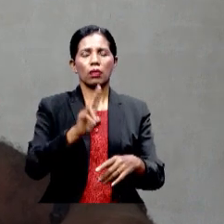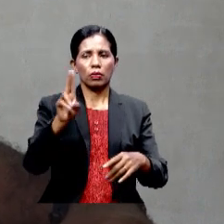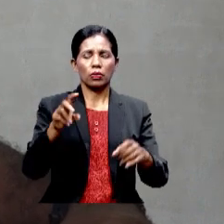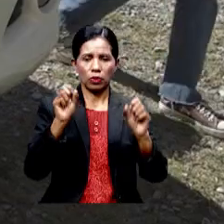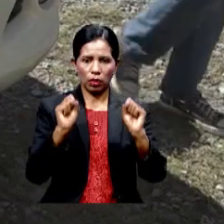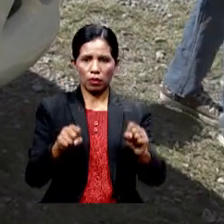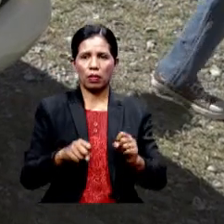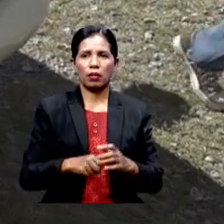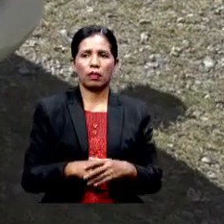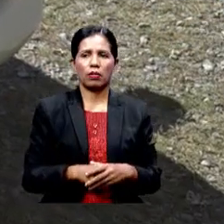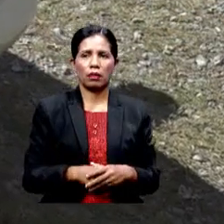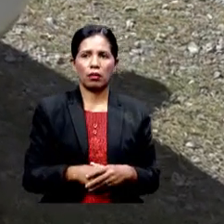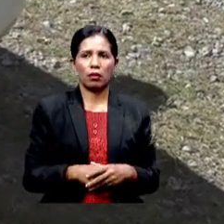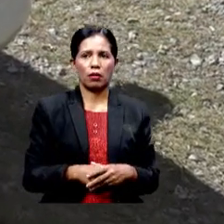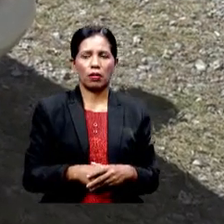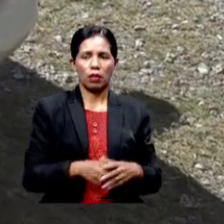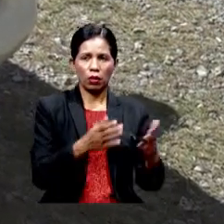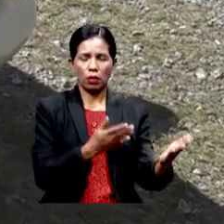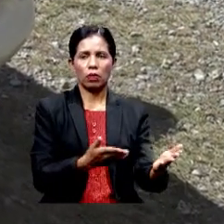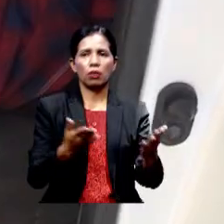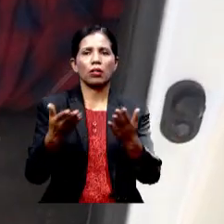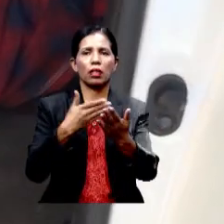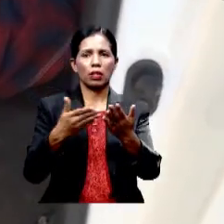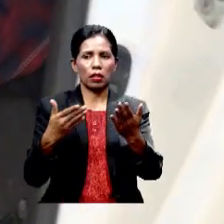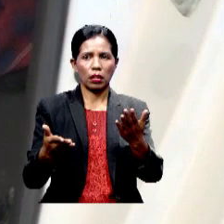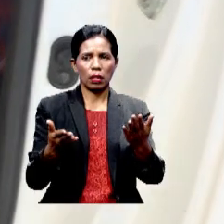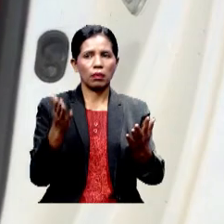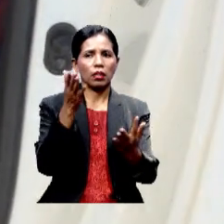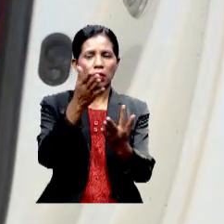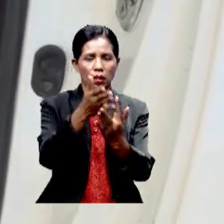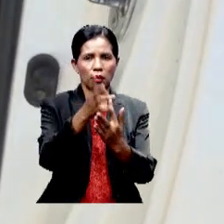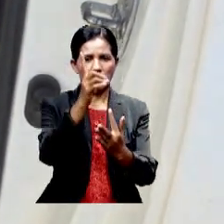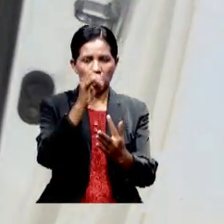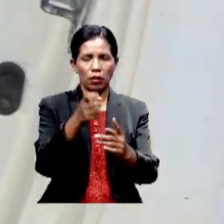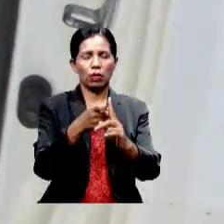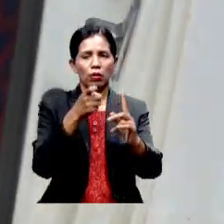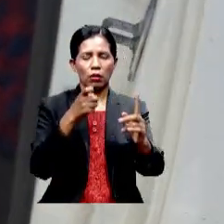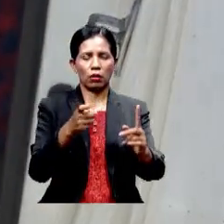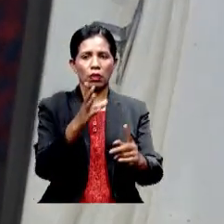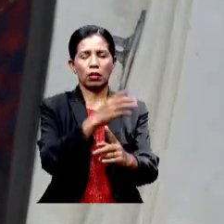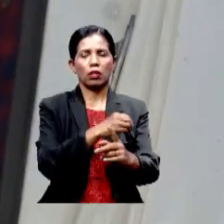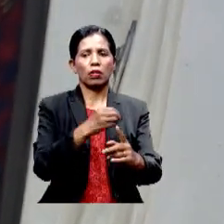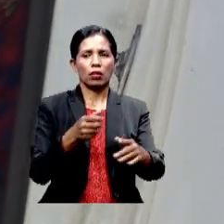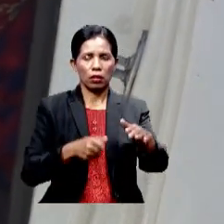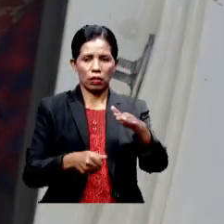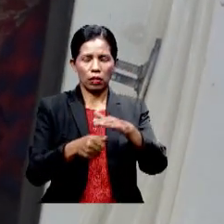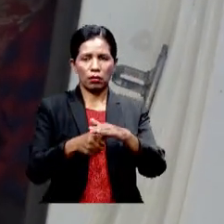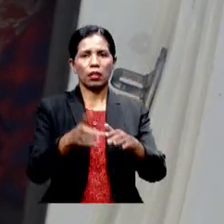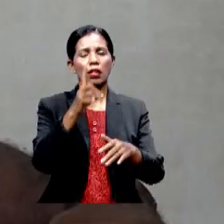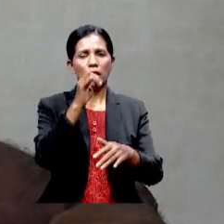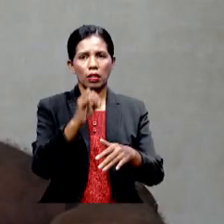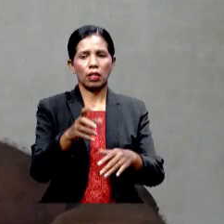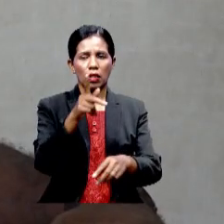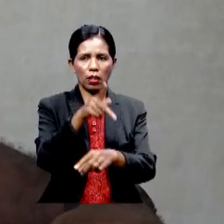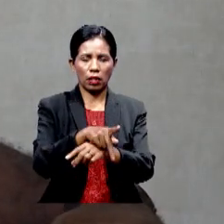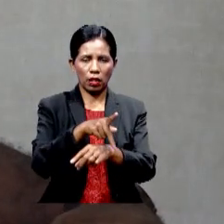paratu luri sesai ilegal sana, mai tamato iya kapital Dili. Hus frontera tam ilegal, mai to kapital Dili. Mai kalkal ni